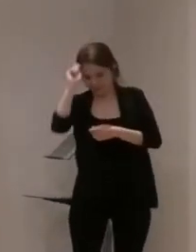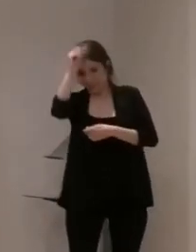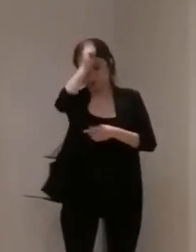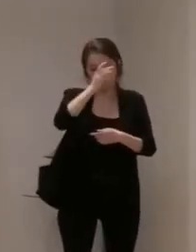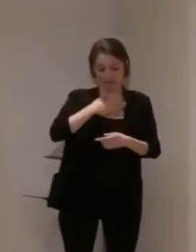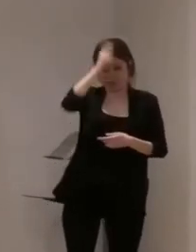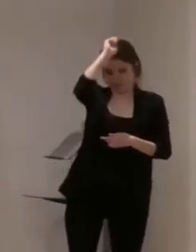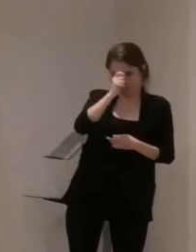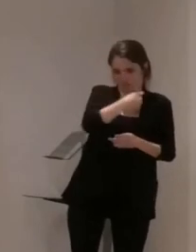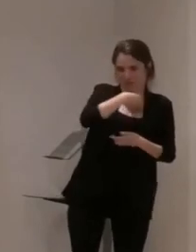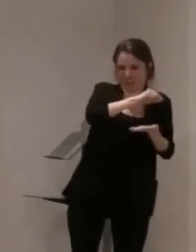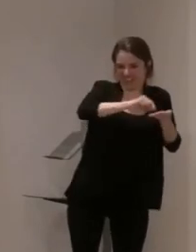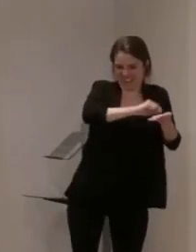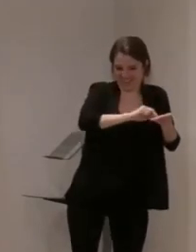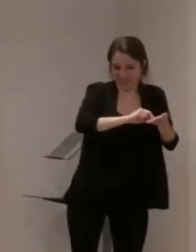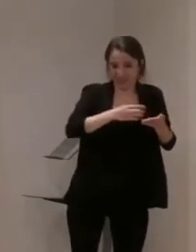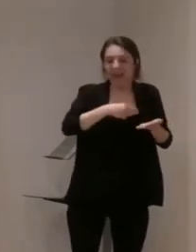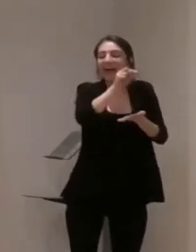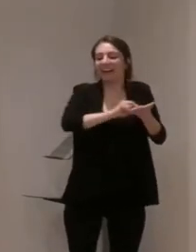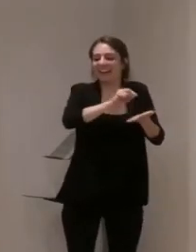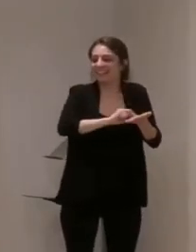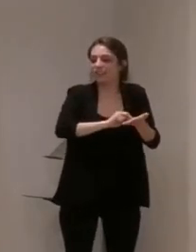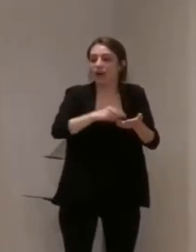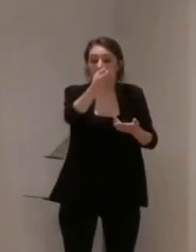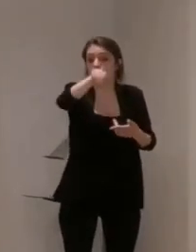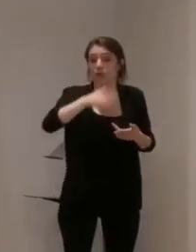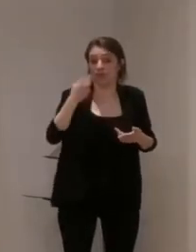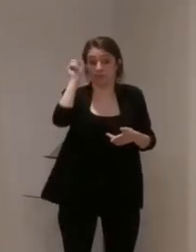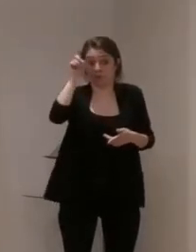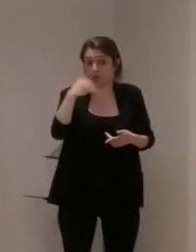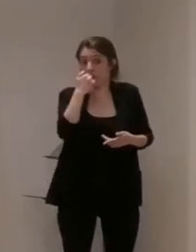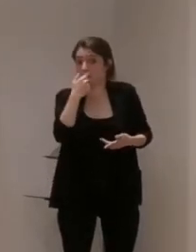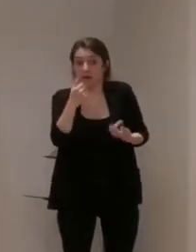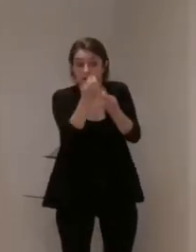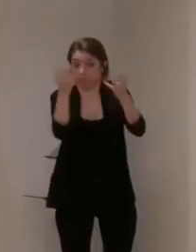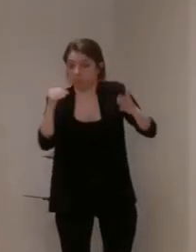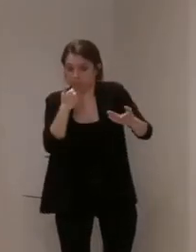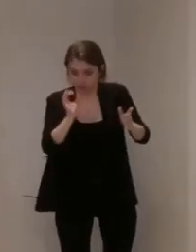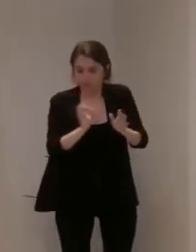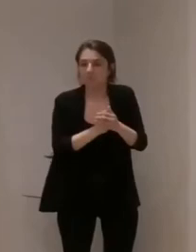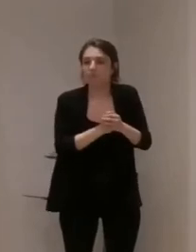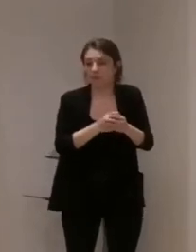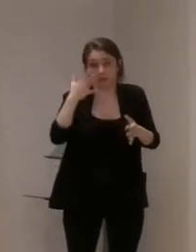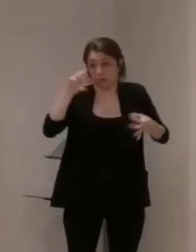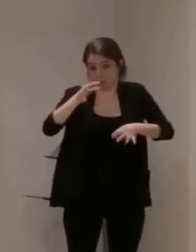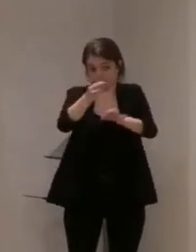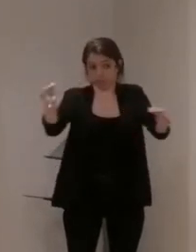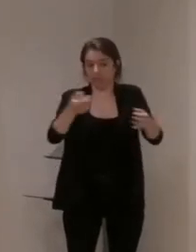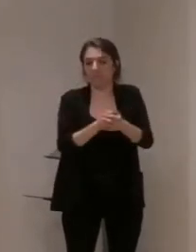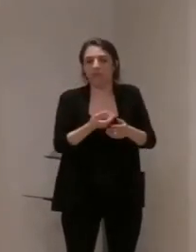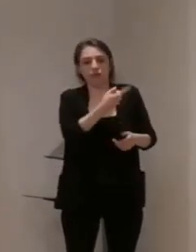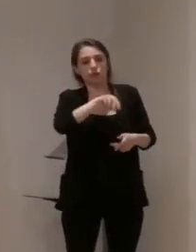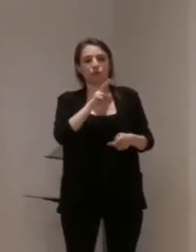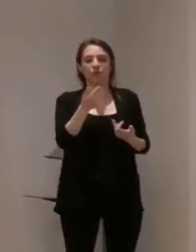d'escriptor. Els escriptors, segur que els mestres, segur que n'hi ha aquí de mestres, perquè n'hi ha per tot, vull dir que segur que n'hi ha,